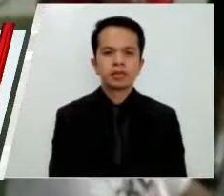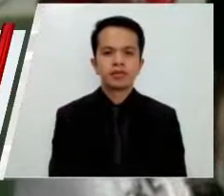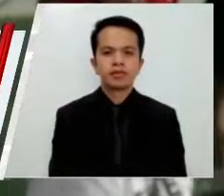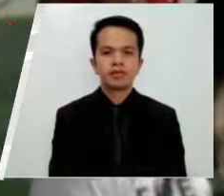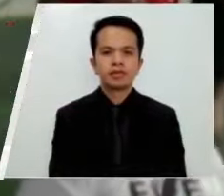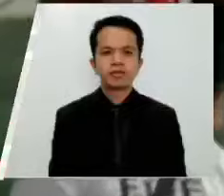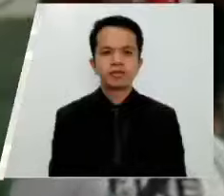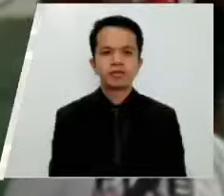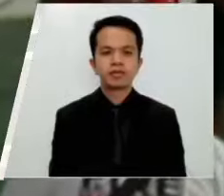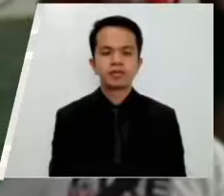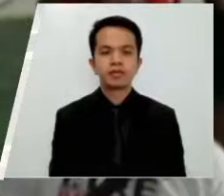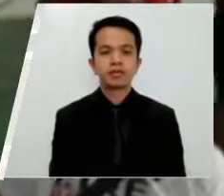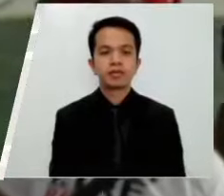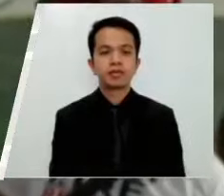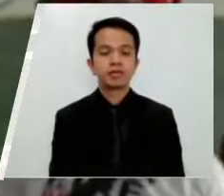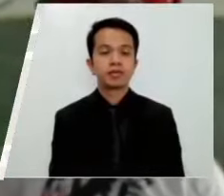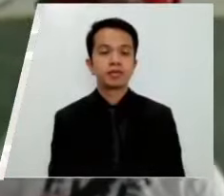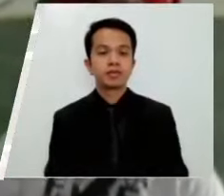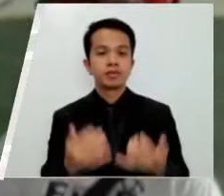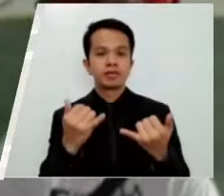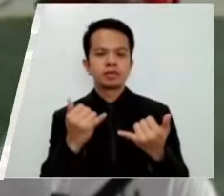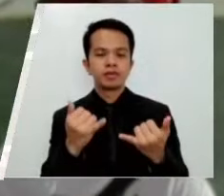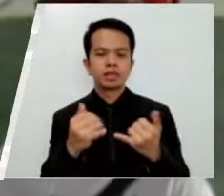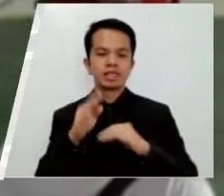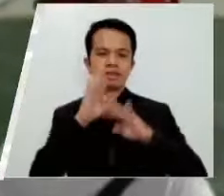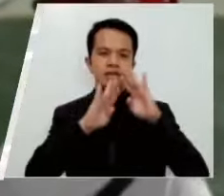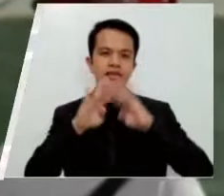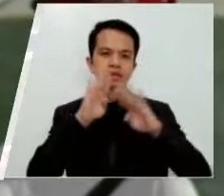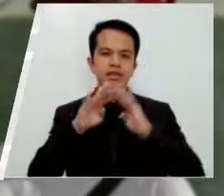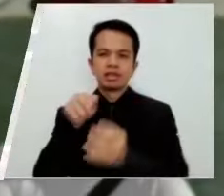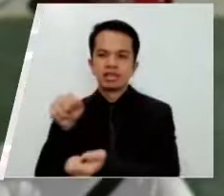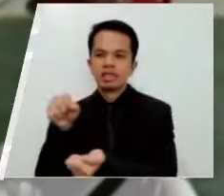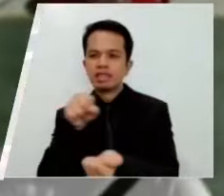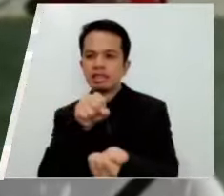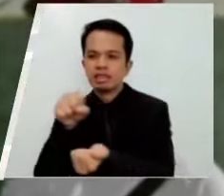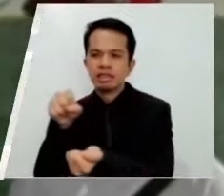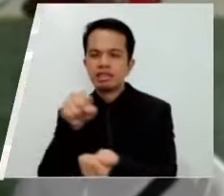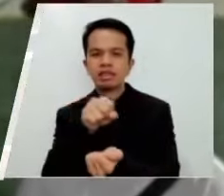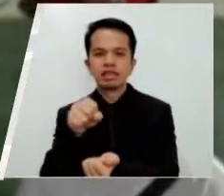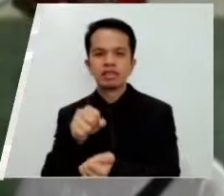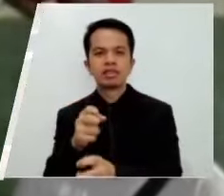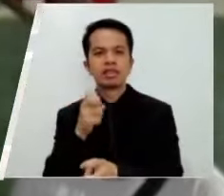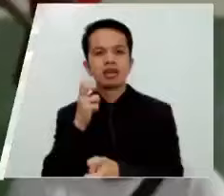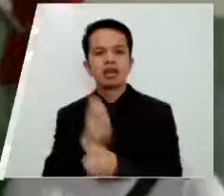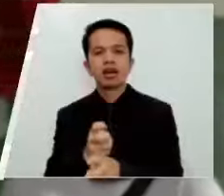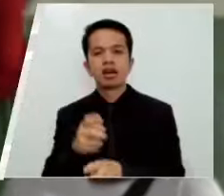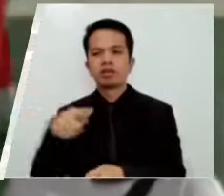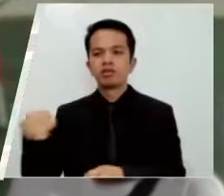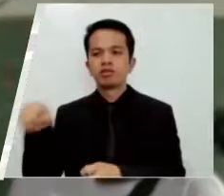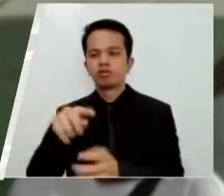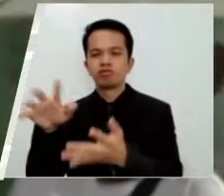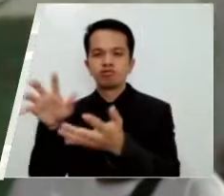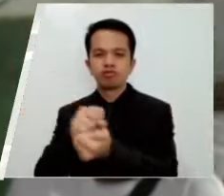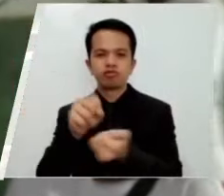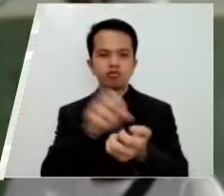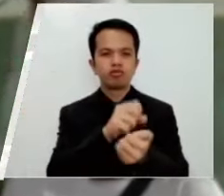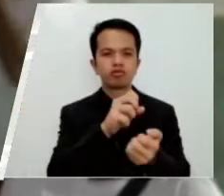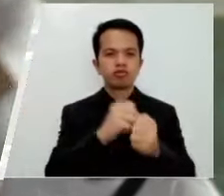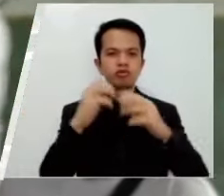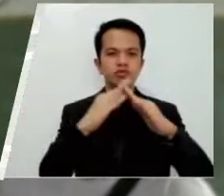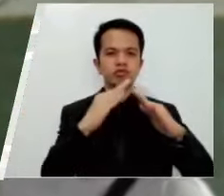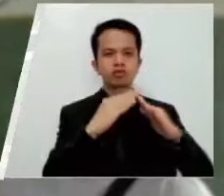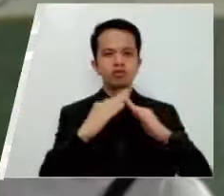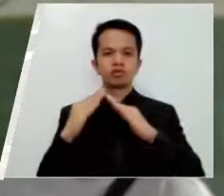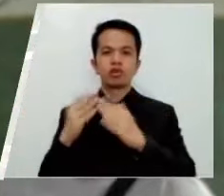Pia, Igan, pahirapan sa mga bombero na apulahin ang sunog na tumupok sa mga kabahayan sa Isla Puting Bato sa Tondo,